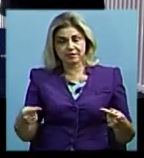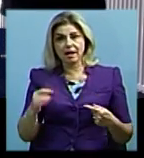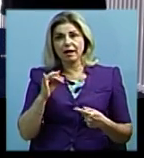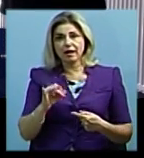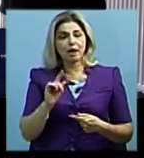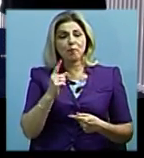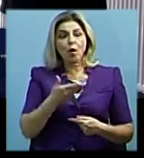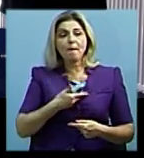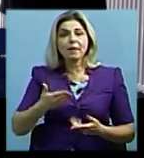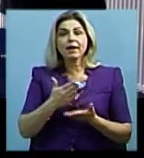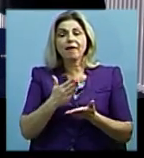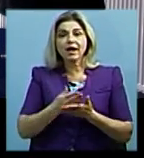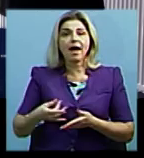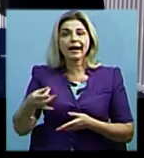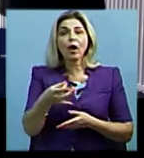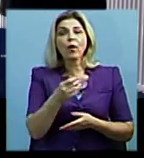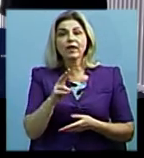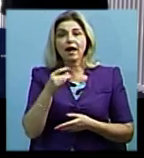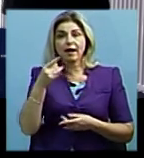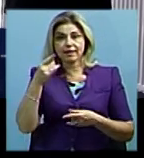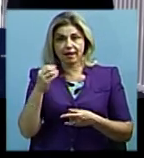ми є регіональним